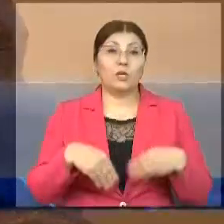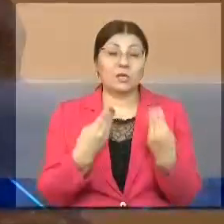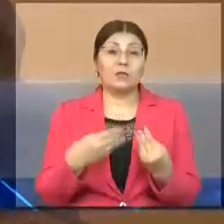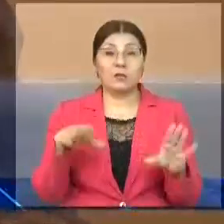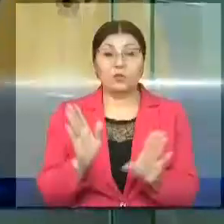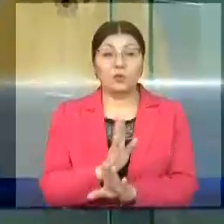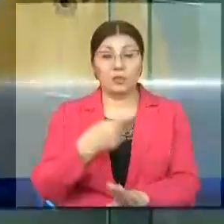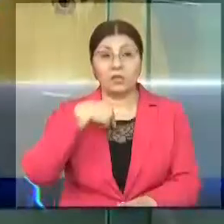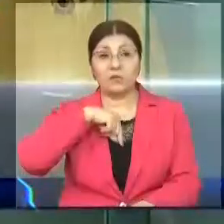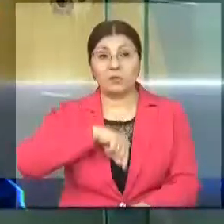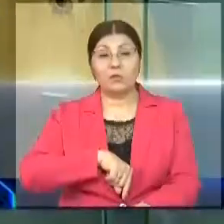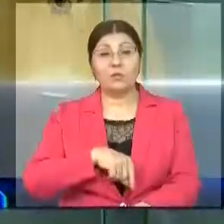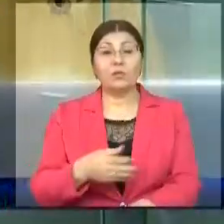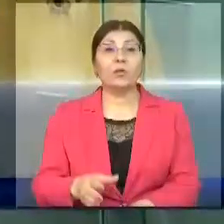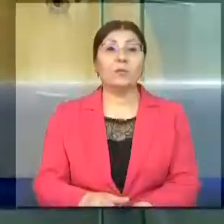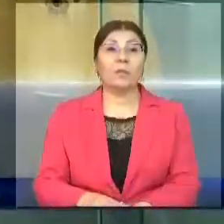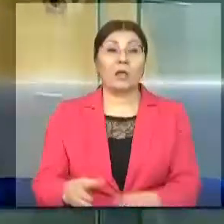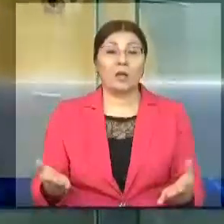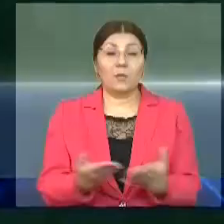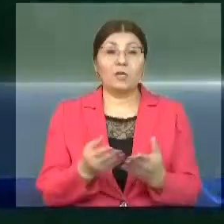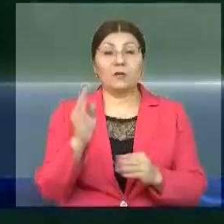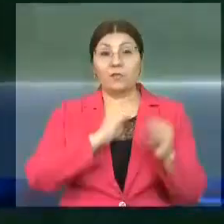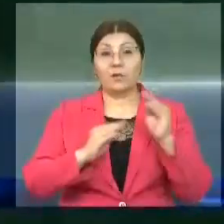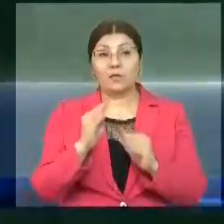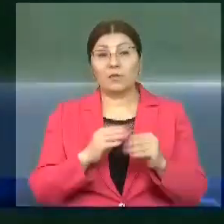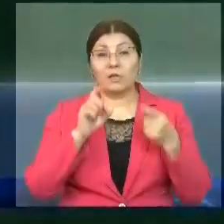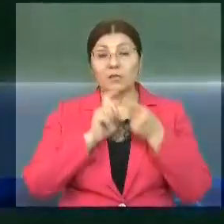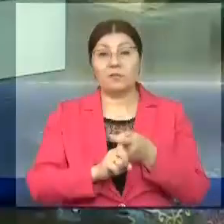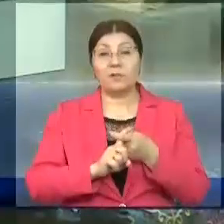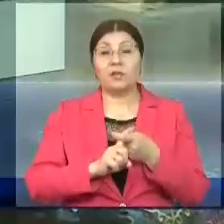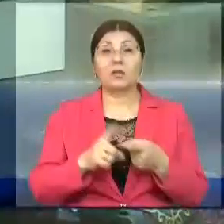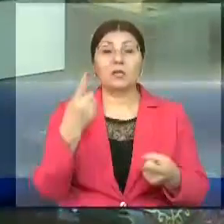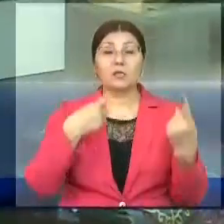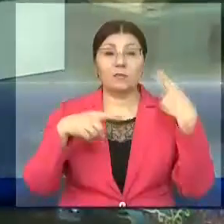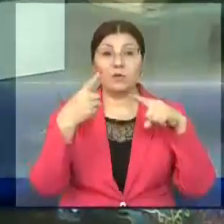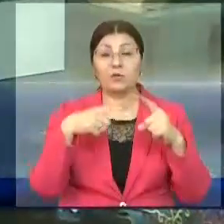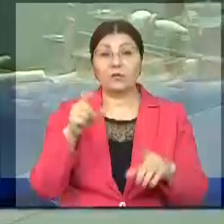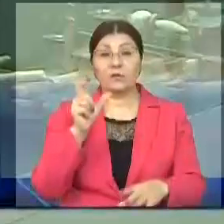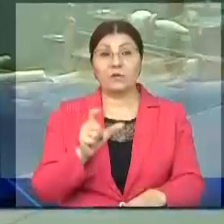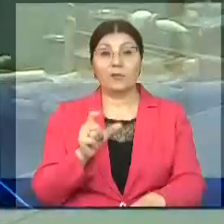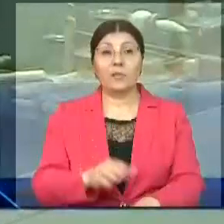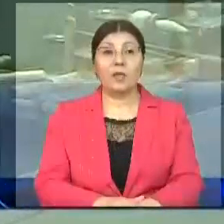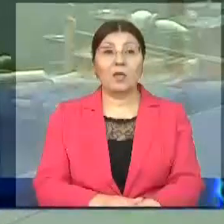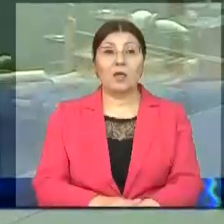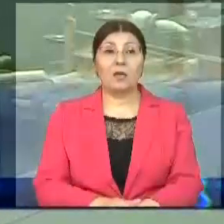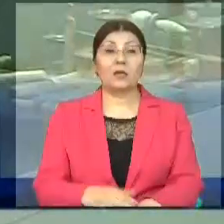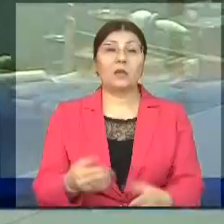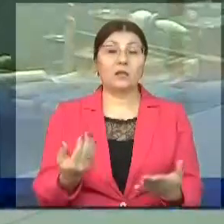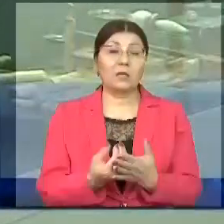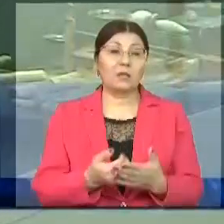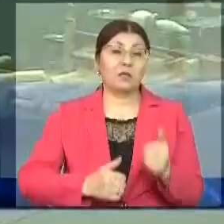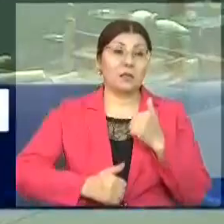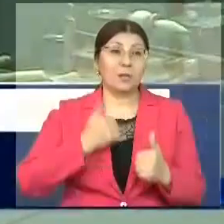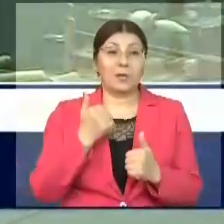всей душой. В музее присутствующим также представили экспонаты, связанные с творчеством известной личности. Славу Казанғапу принесла не только